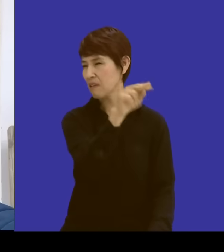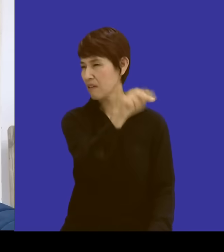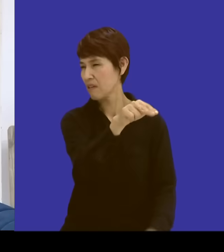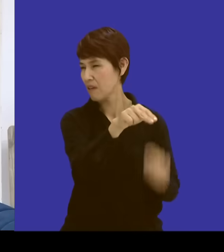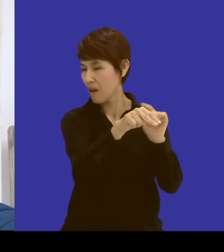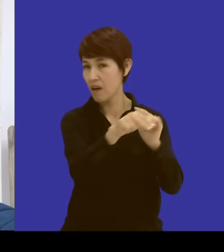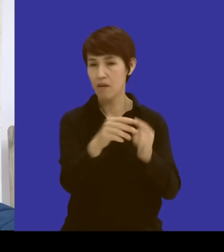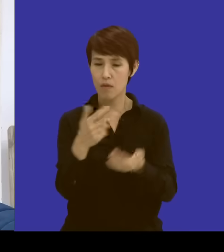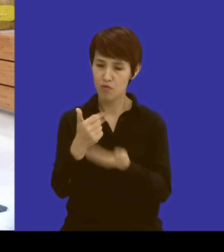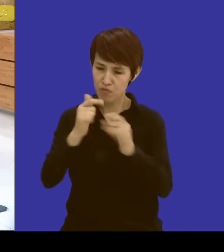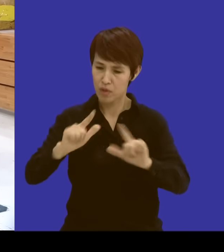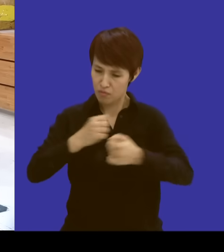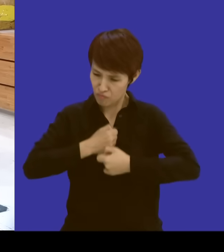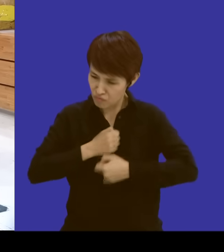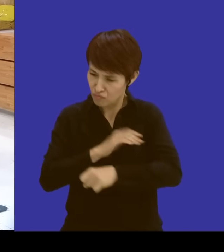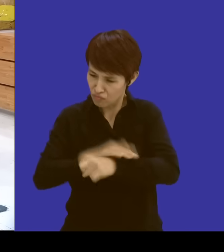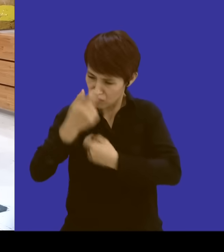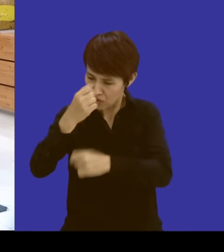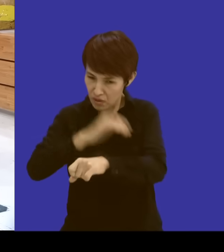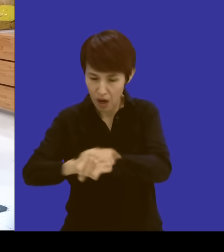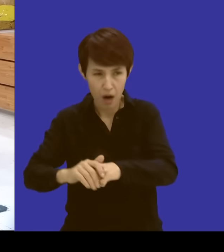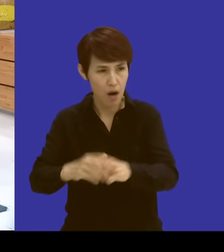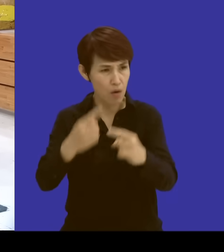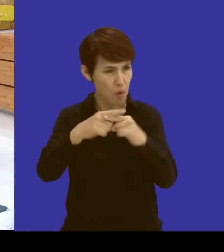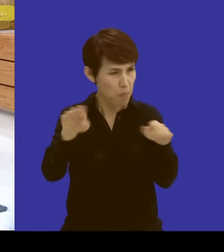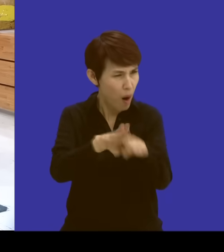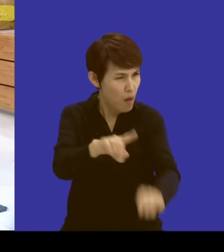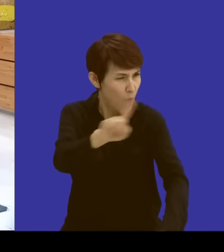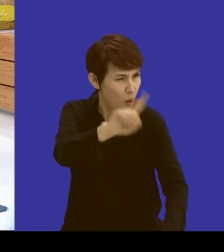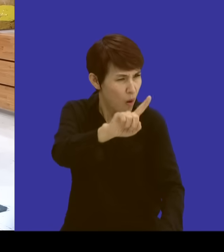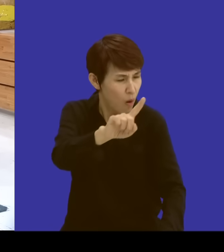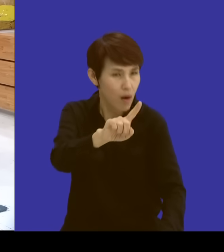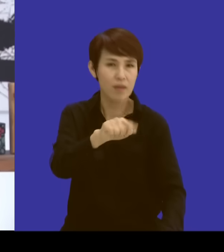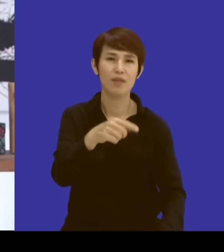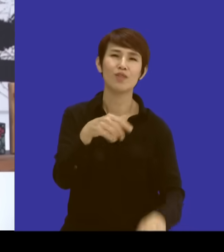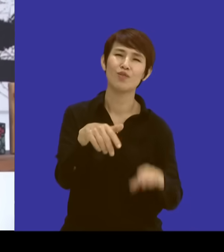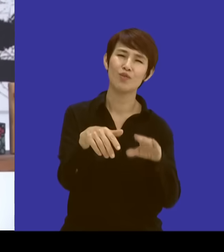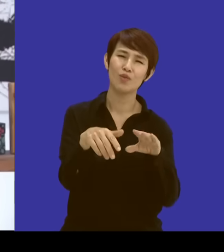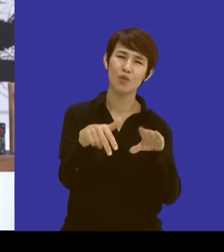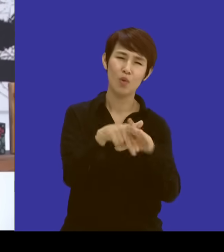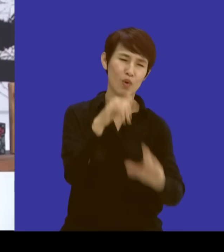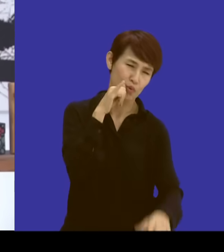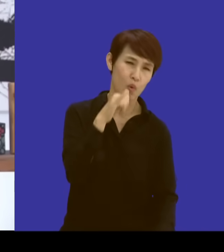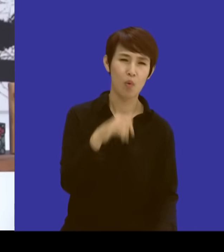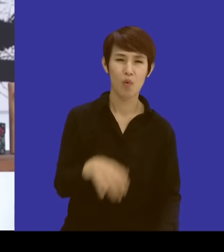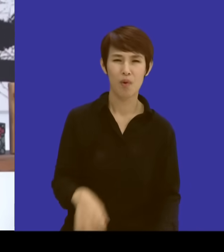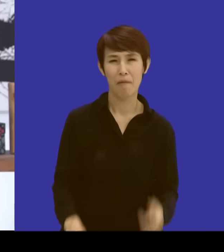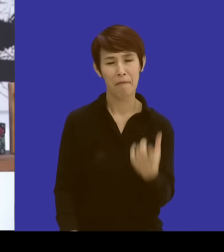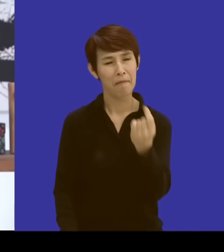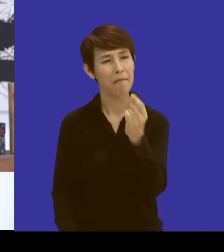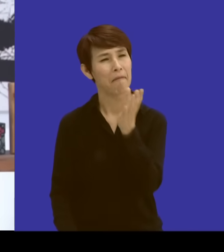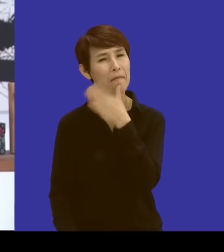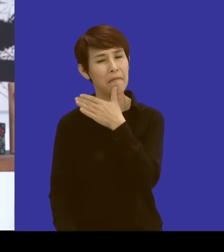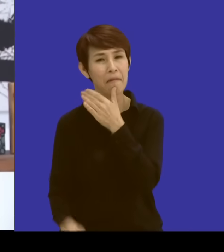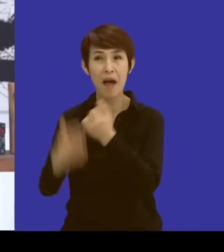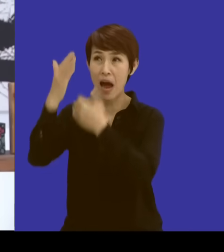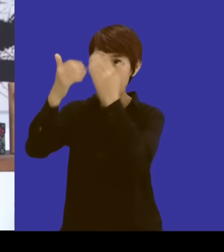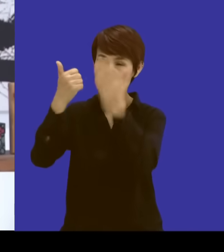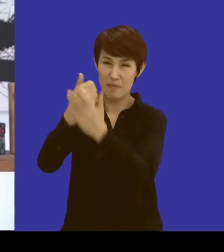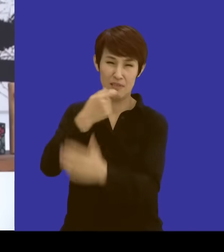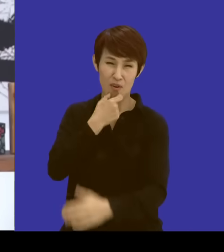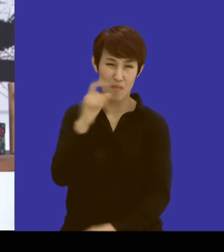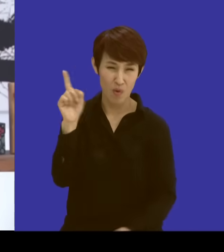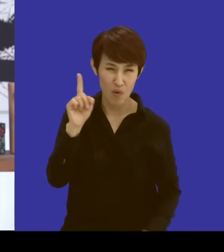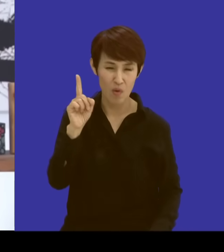성수 매주 하는데 어떻게 안 가지? 하면 요건 중독이고 뭐가 좀 재밌다는 생각이 들었어요. 결국 하나님이 싫어하시는